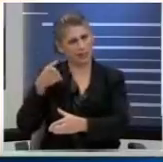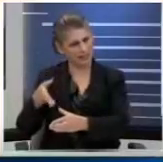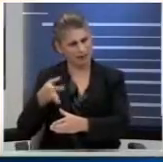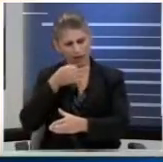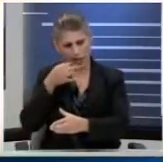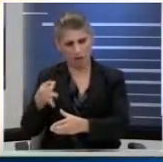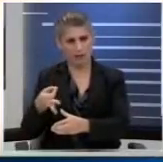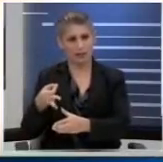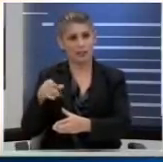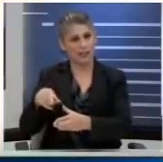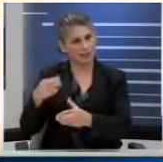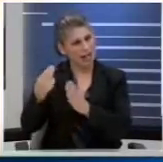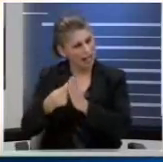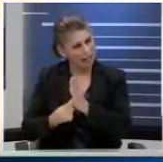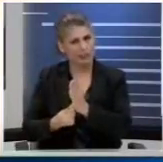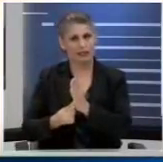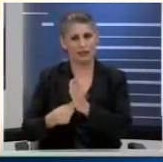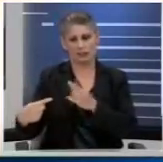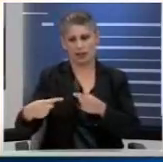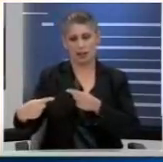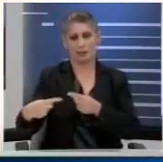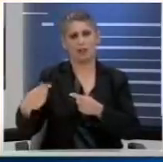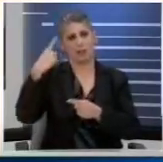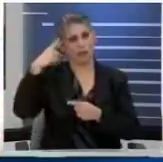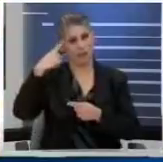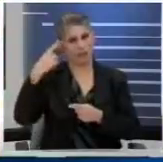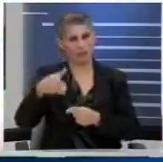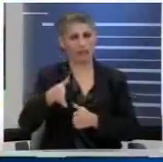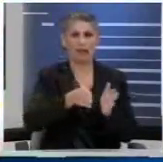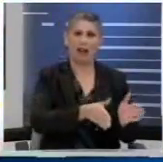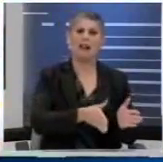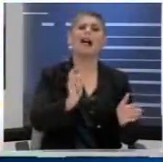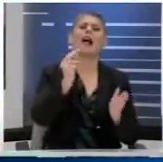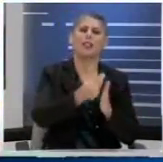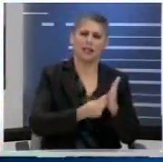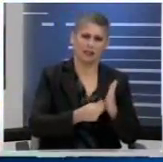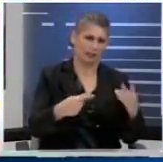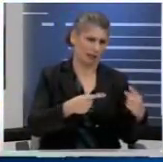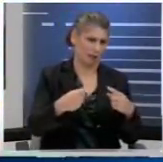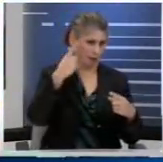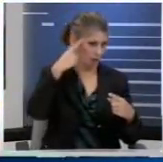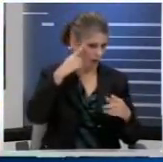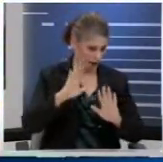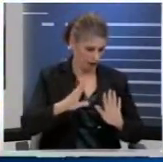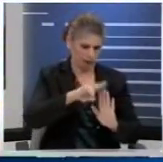αναφέρεστε, ή εν πάση περιπτώσει σε αυτά αξίζει να αντιπαραθέσουμε τις ιδέες μας, γιατί για τα άλλα δεν αξίζει να αντιπαραθέσουμε τις ιδέες